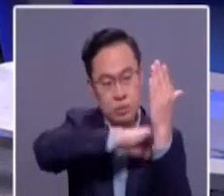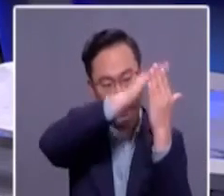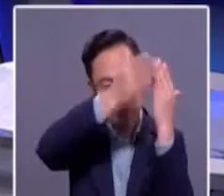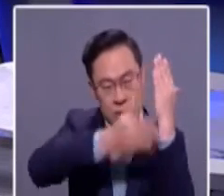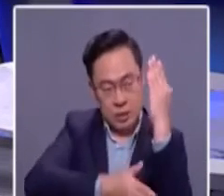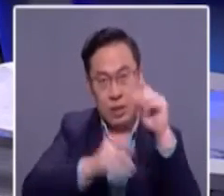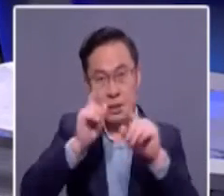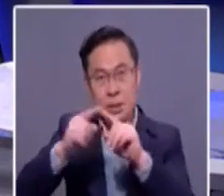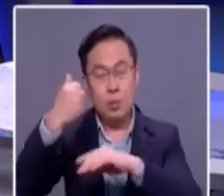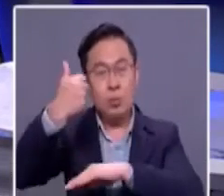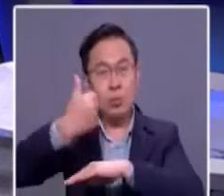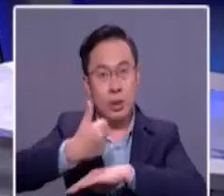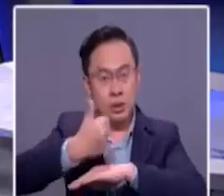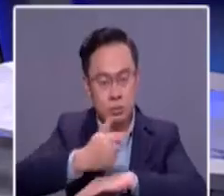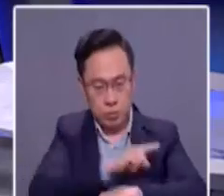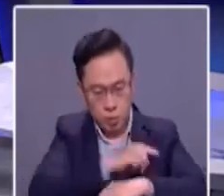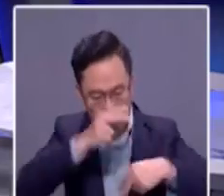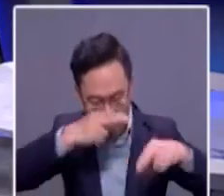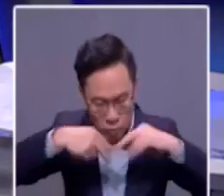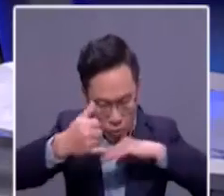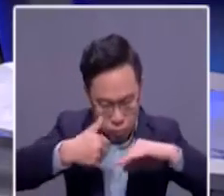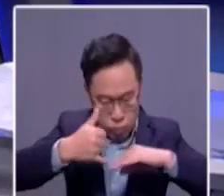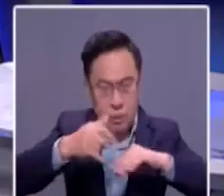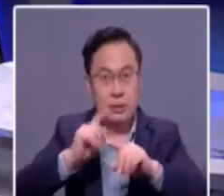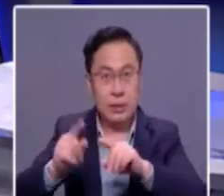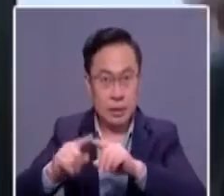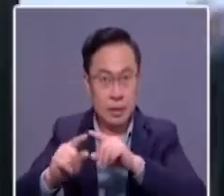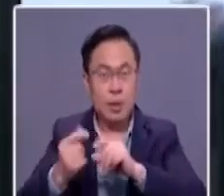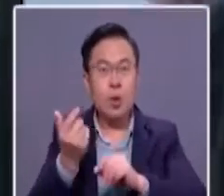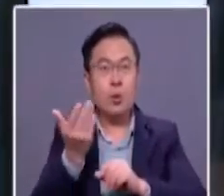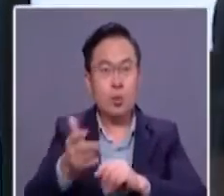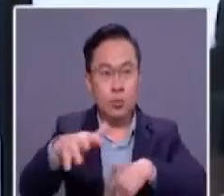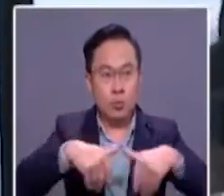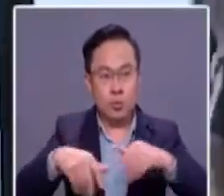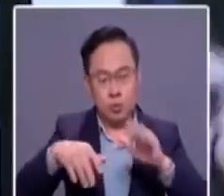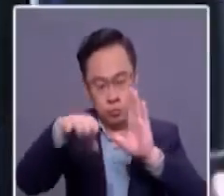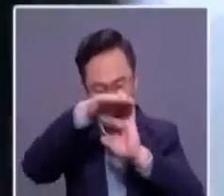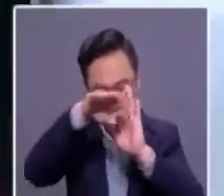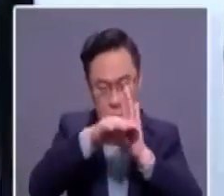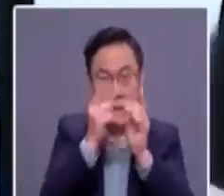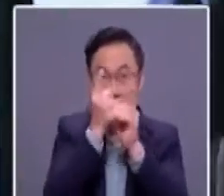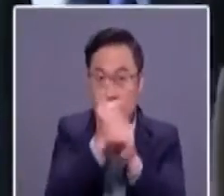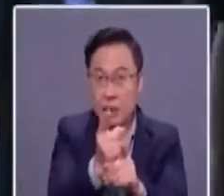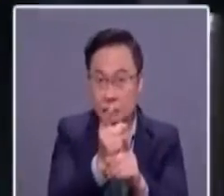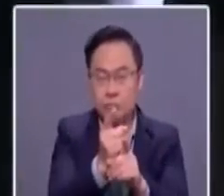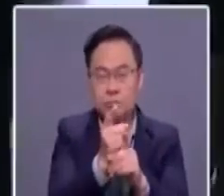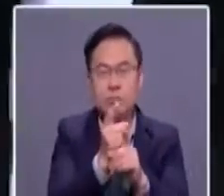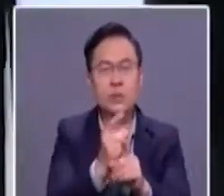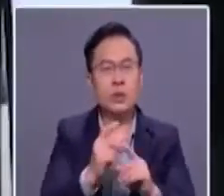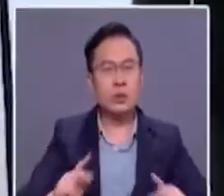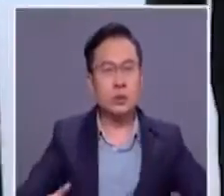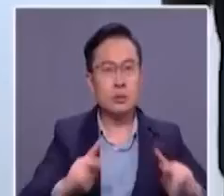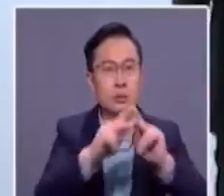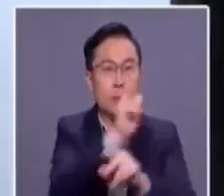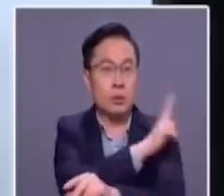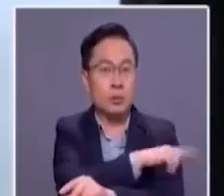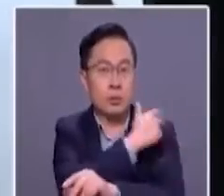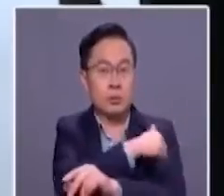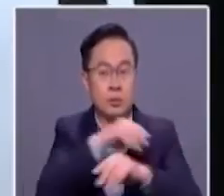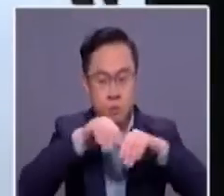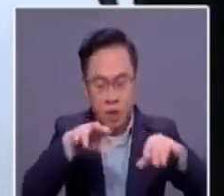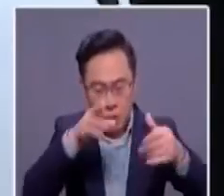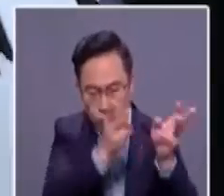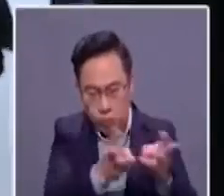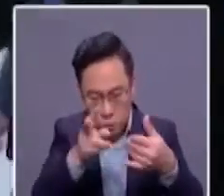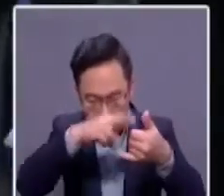ชมก็ขอให้ประชาชนเนี่ยปฏิบัติตามกฎเกณฑ์ของทางกระทรวงสาธารณสุขแล้วก็งดการรวมกลุ่มเดินทางต่างจังหวัดนะคะโดยทางพ